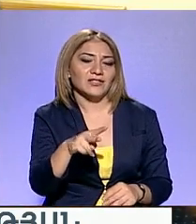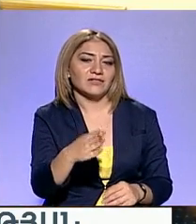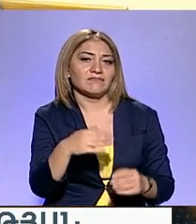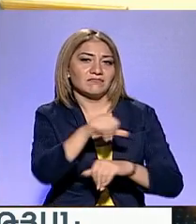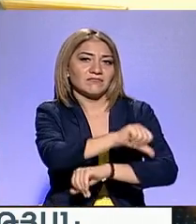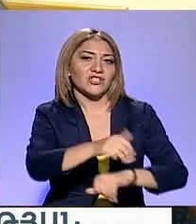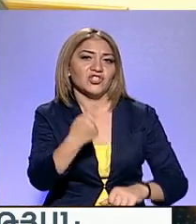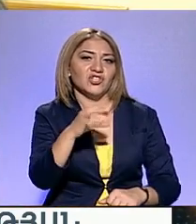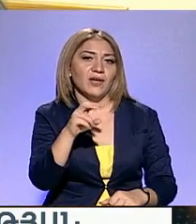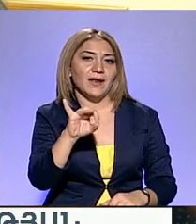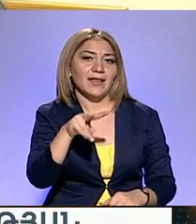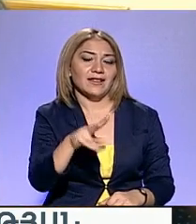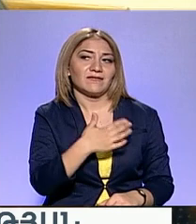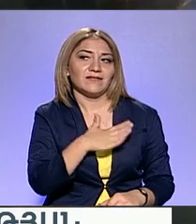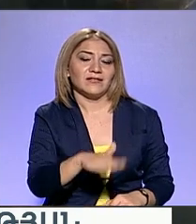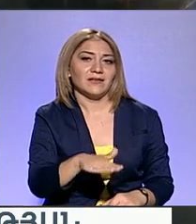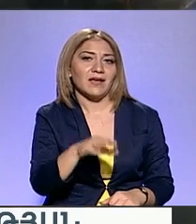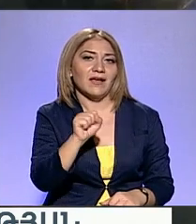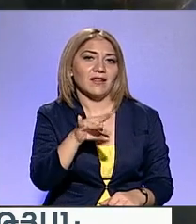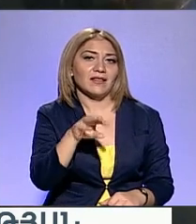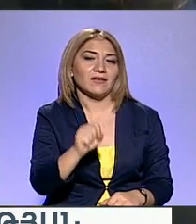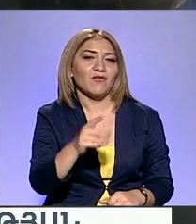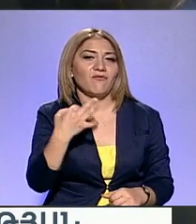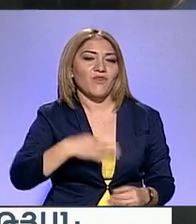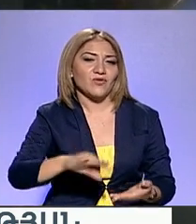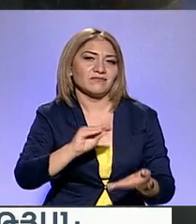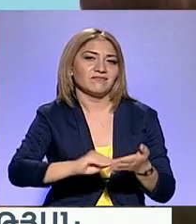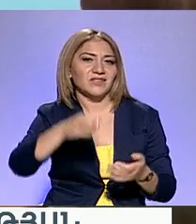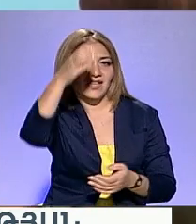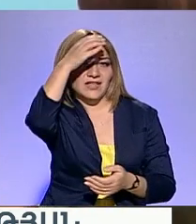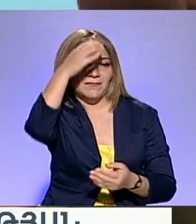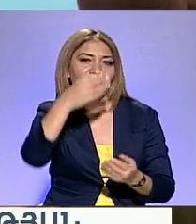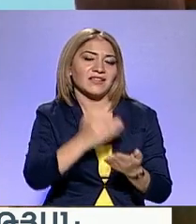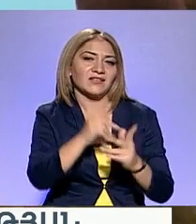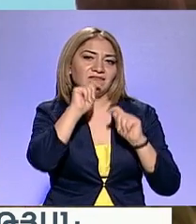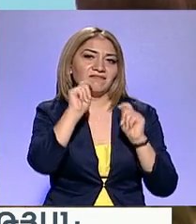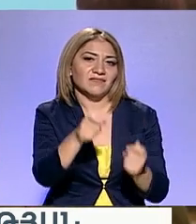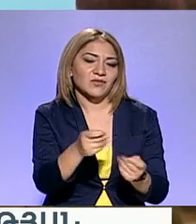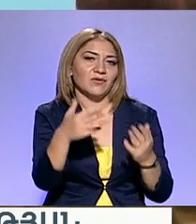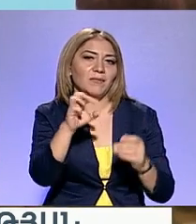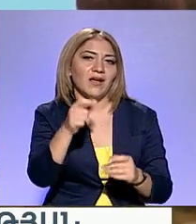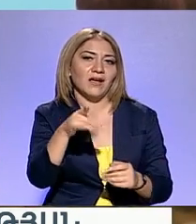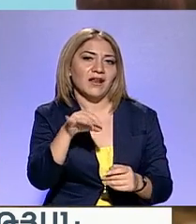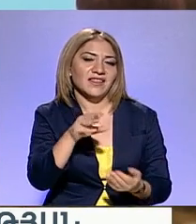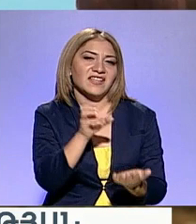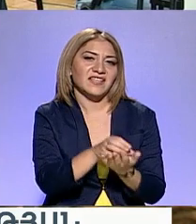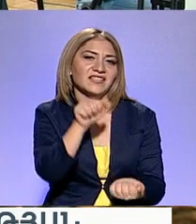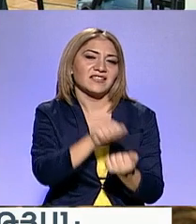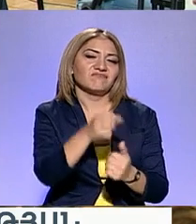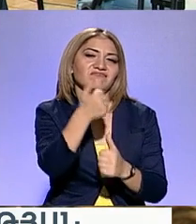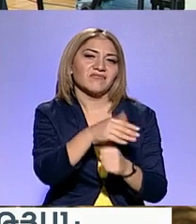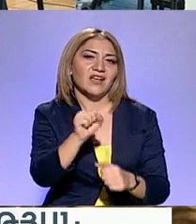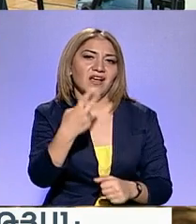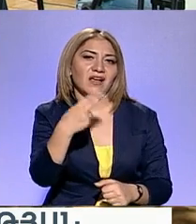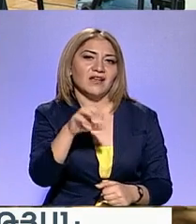տիկին Նարինեն, որդու ստեղծագործությունների գիրքը նվիրեց, առաջարկեցին հիմնադրամի գումարի մի մասով էլ Բագրատի գիրքը վերահրատարակել։